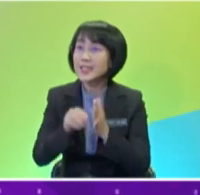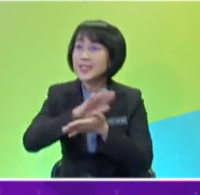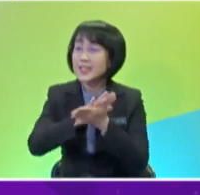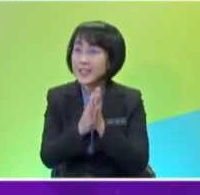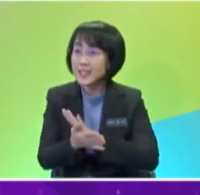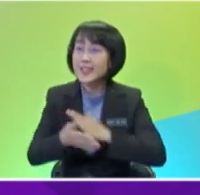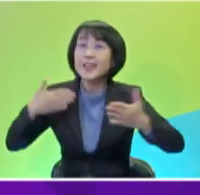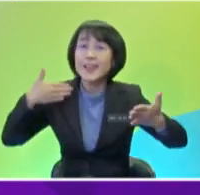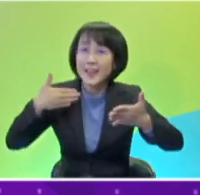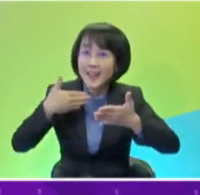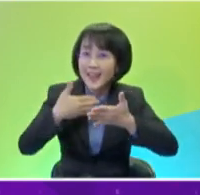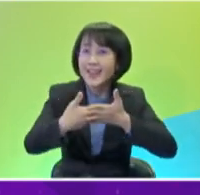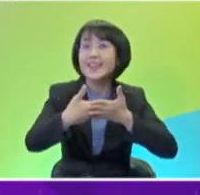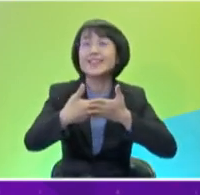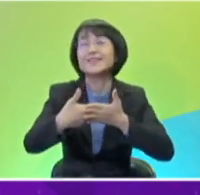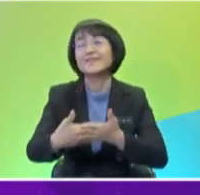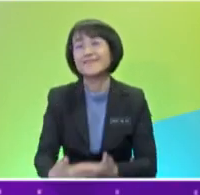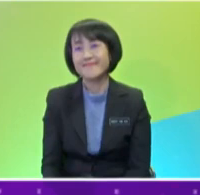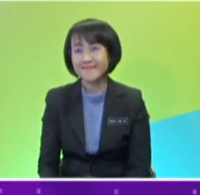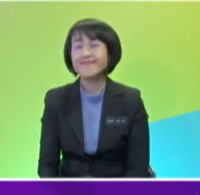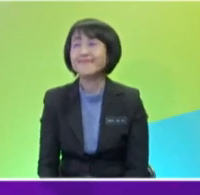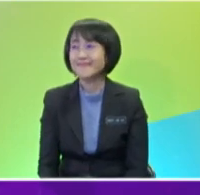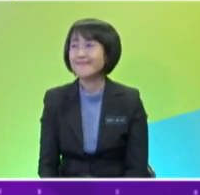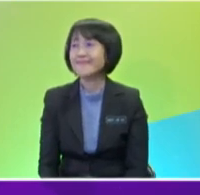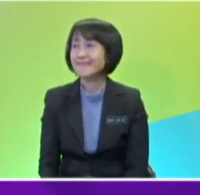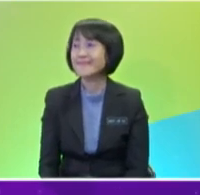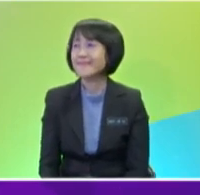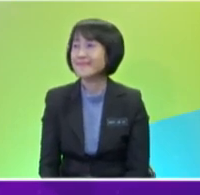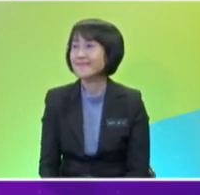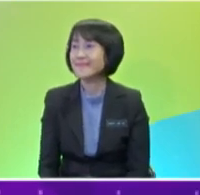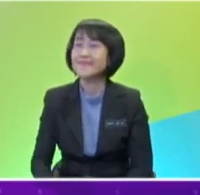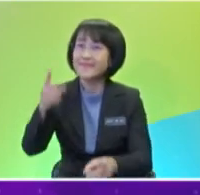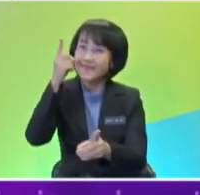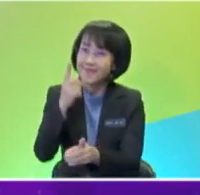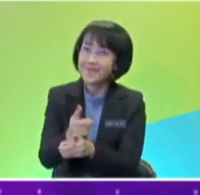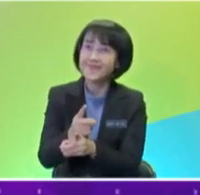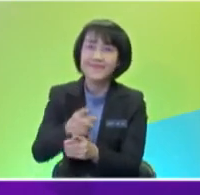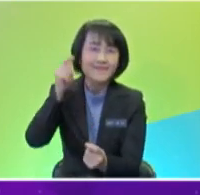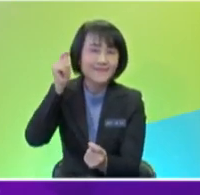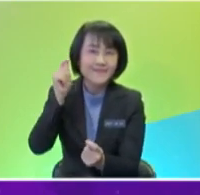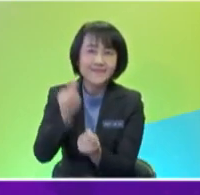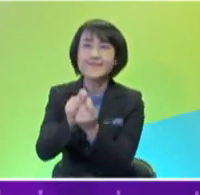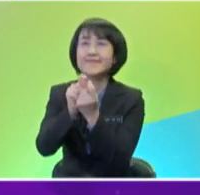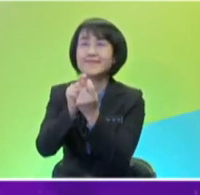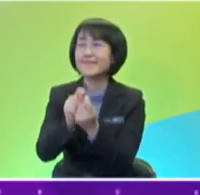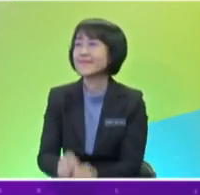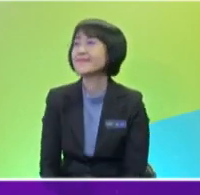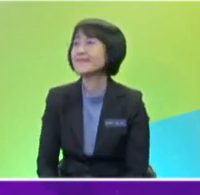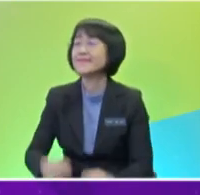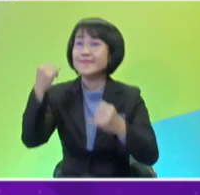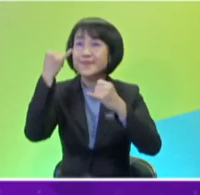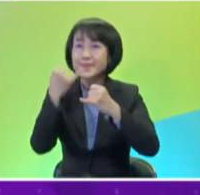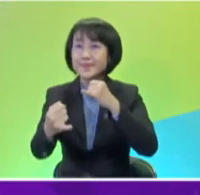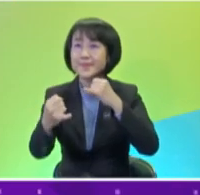menjadi Iya hubungan menjadi betul tepat sekali Iya dan yang terakhir